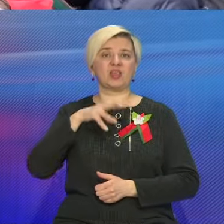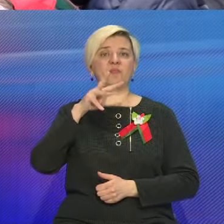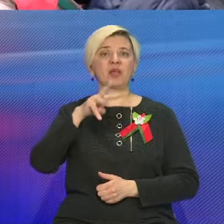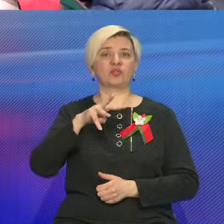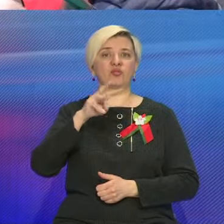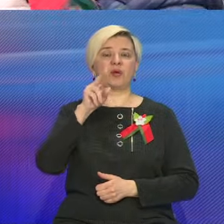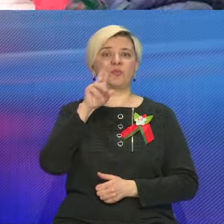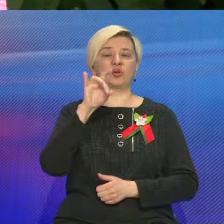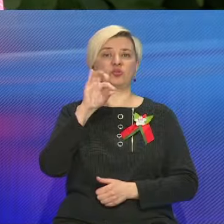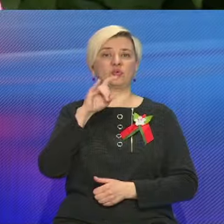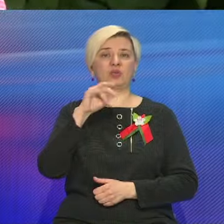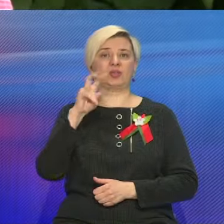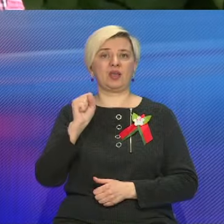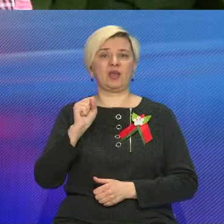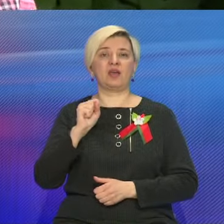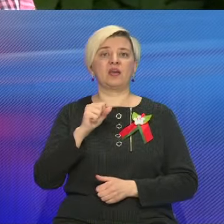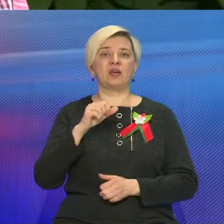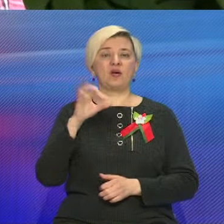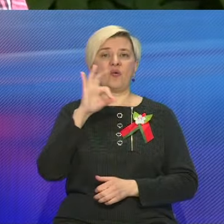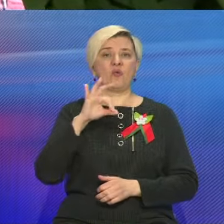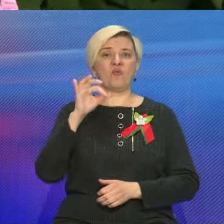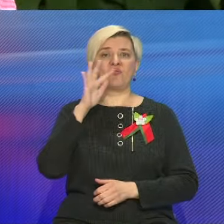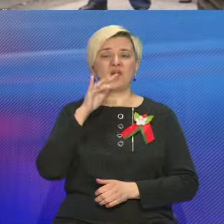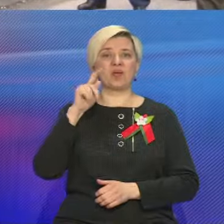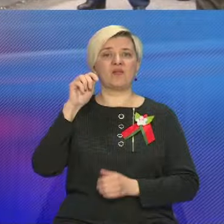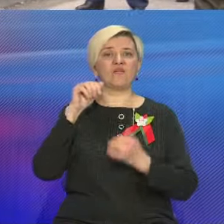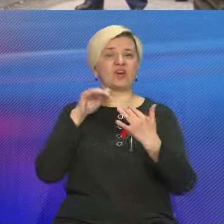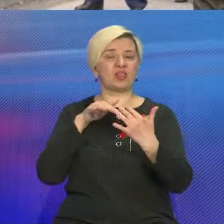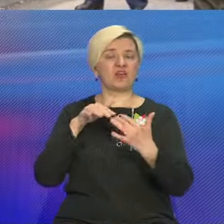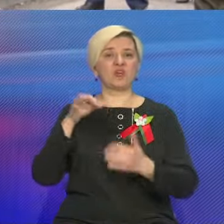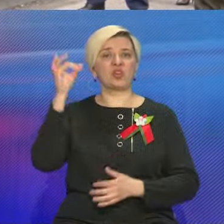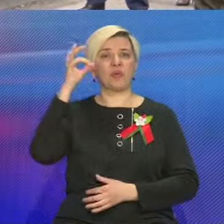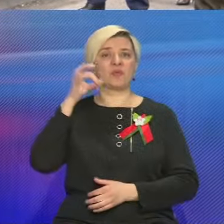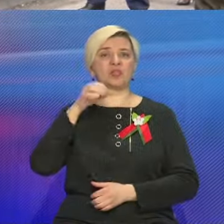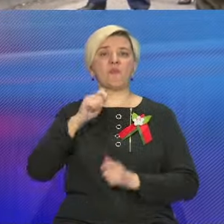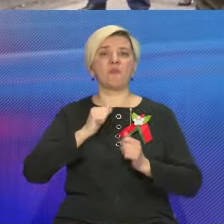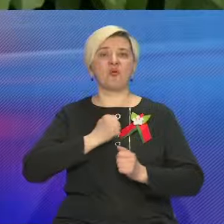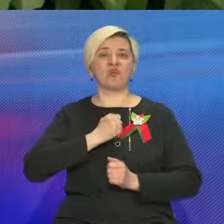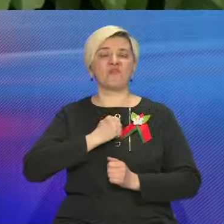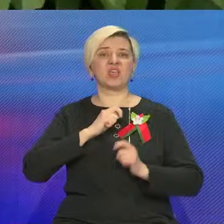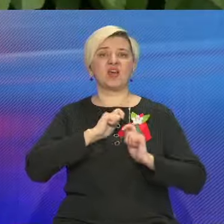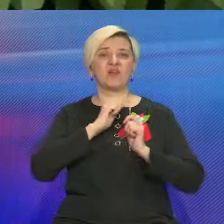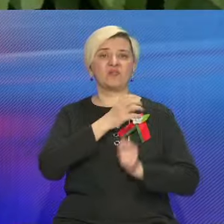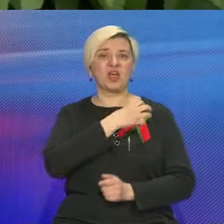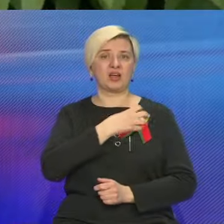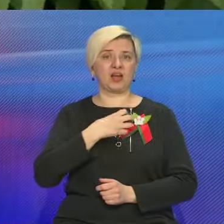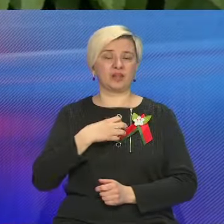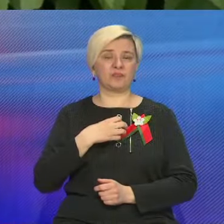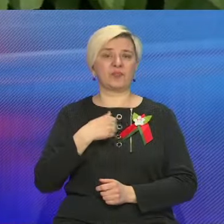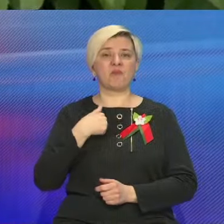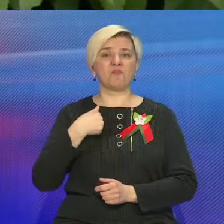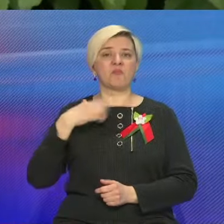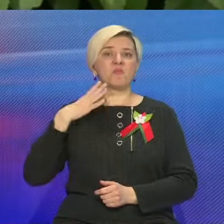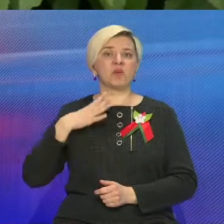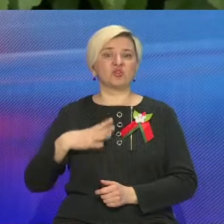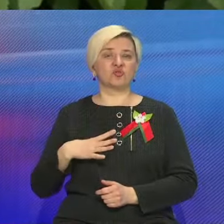ей нагадывают боевые узнагороды. Сучасному ж поколению про подвиг солдат перемоги. Мне пришлось рано выйти